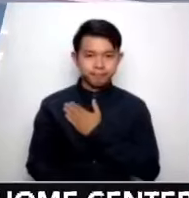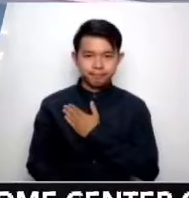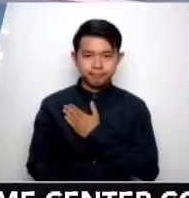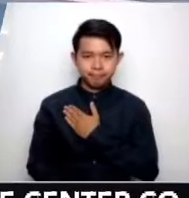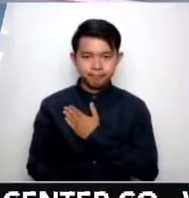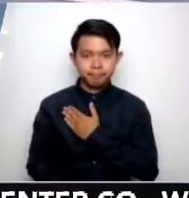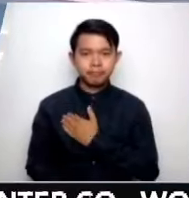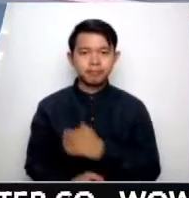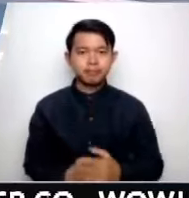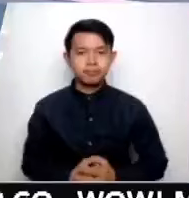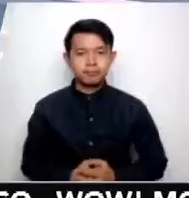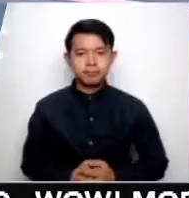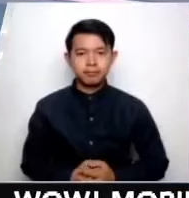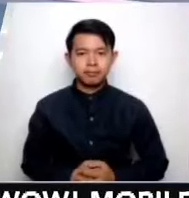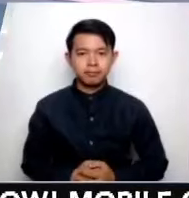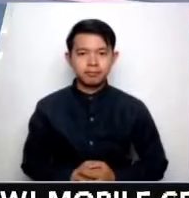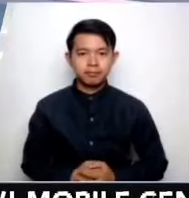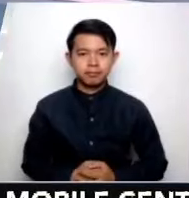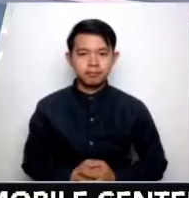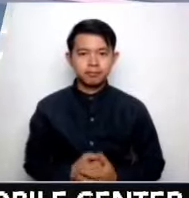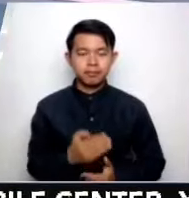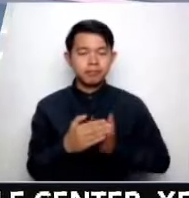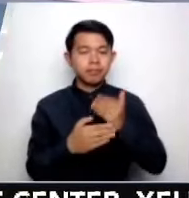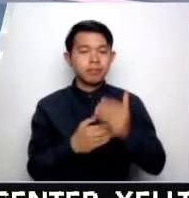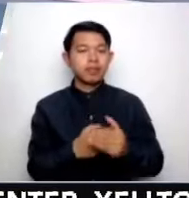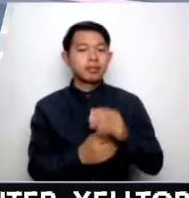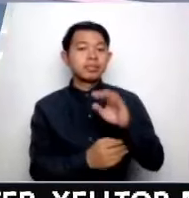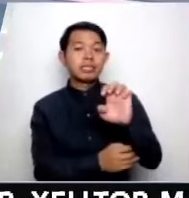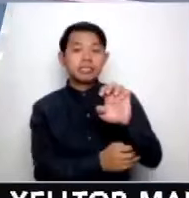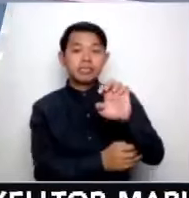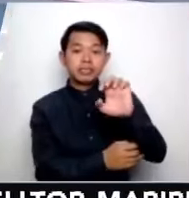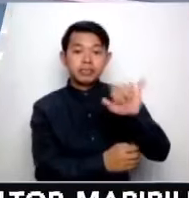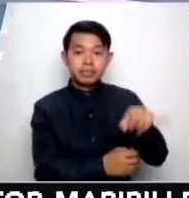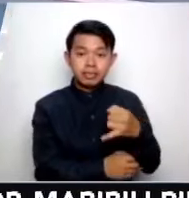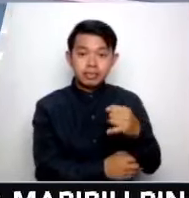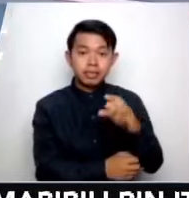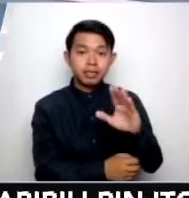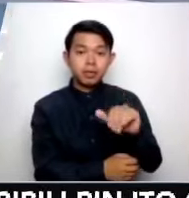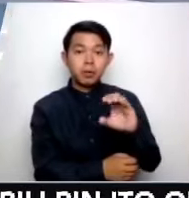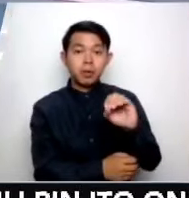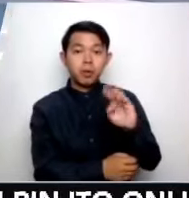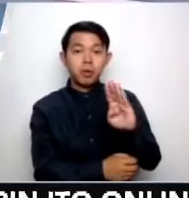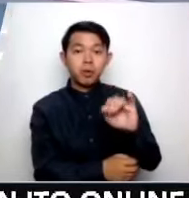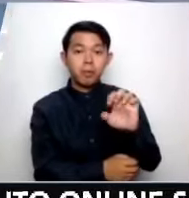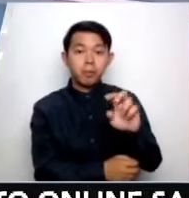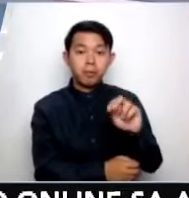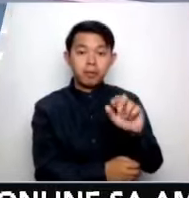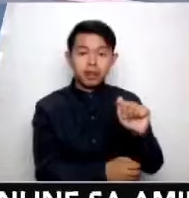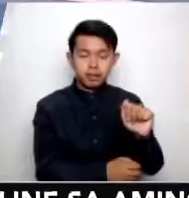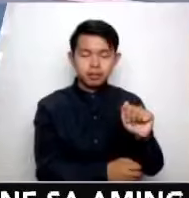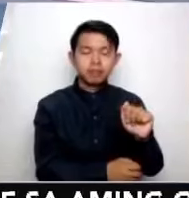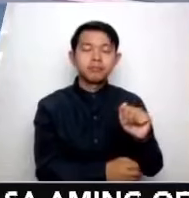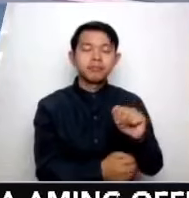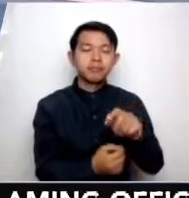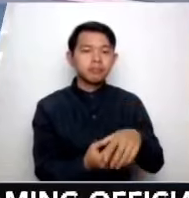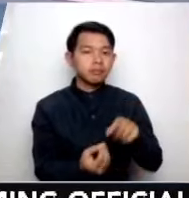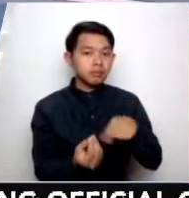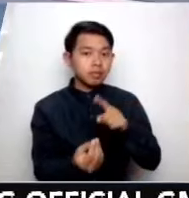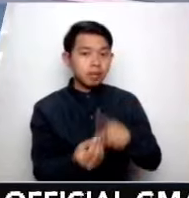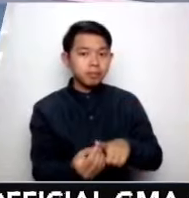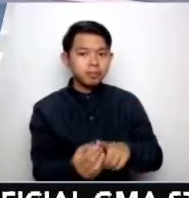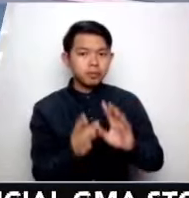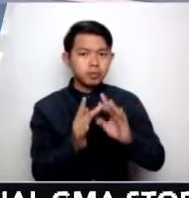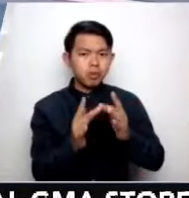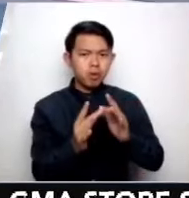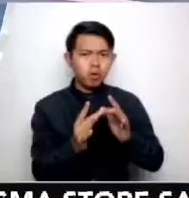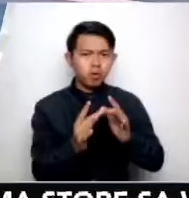news Nagsalita si Ej abena laban sa mga clickbait site na gumagawa raw ng issue tungkol sa kanila ni